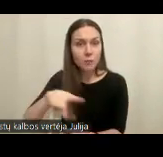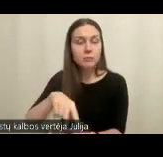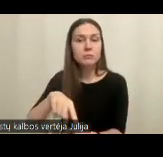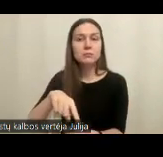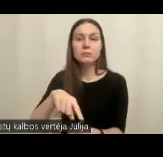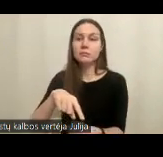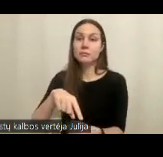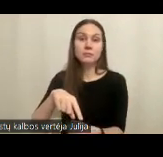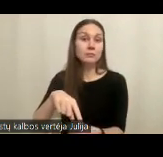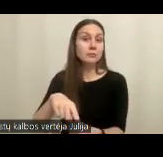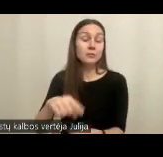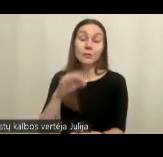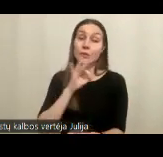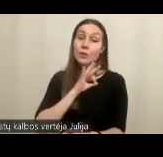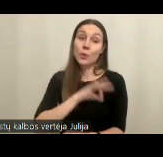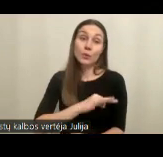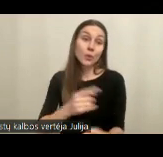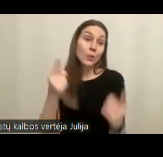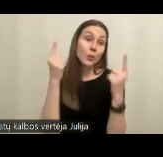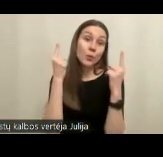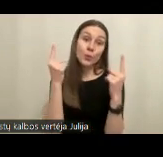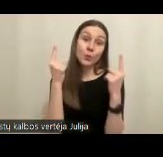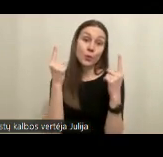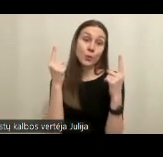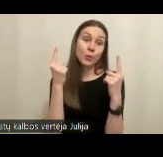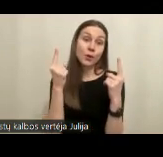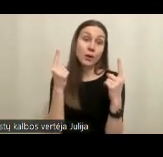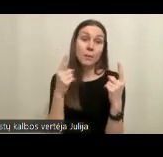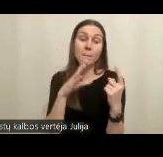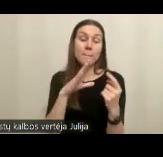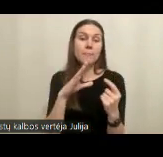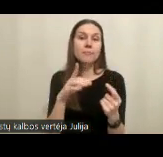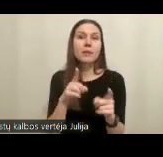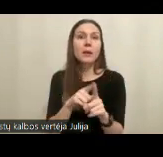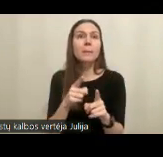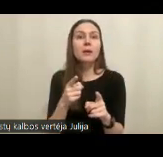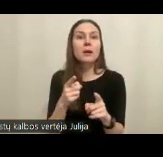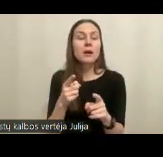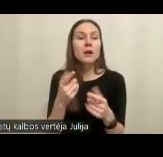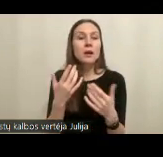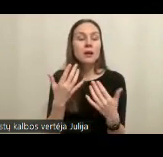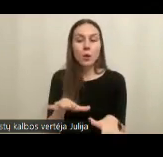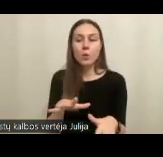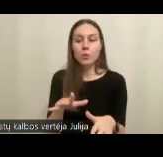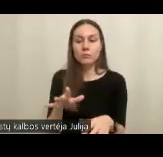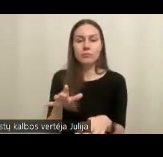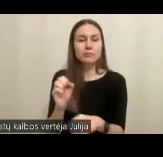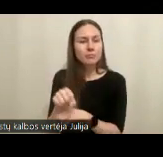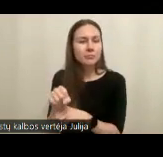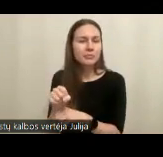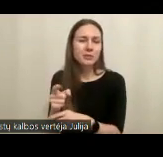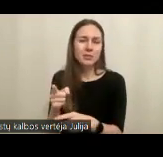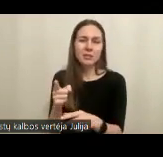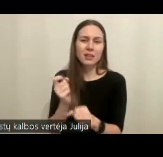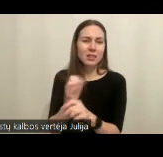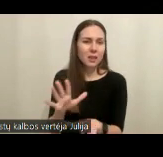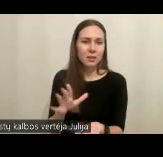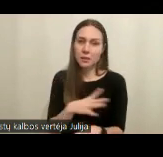tiek daug milžiniškos naudos, kad ignoruoti to nebeįmanoma. Ir galbūt patys